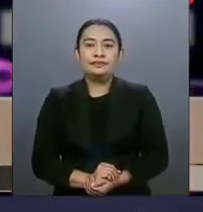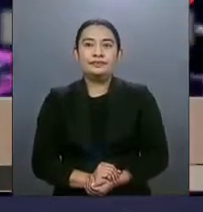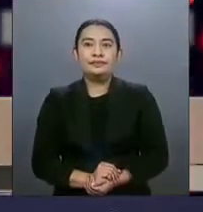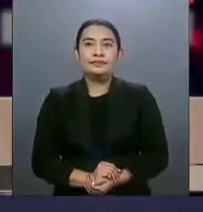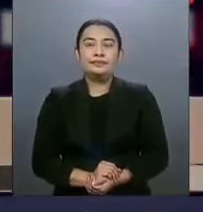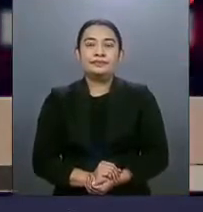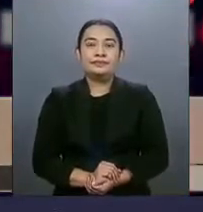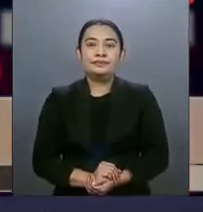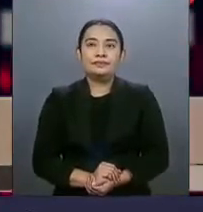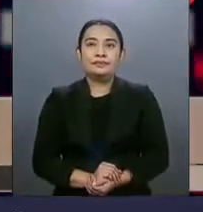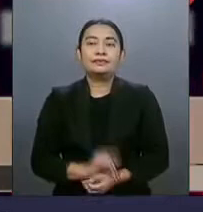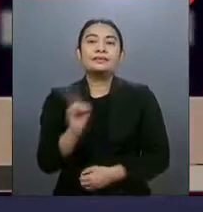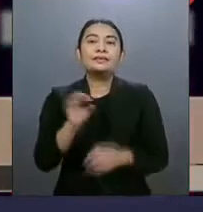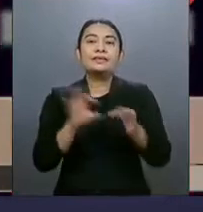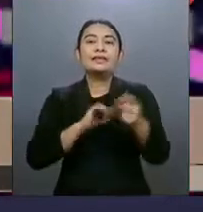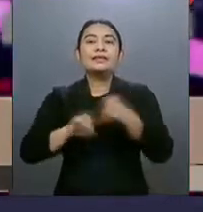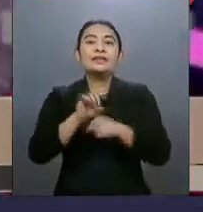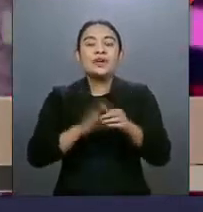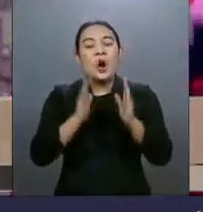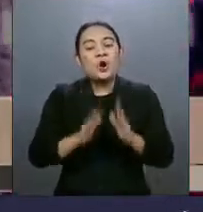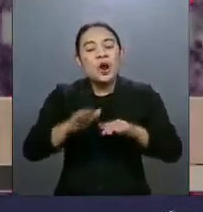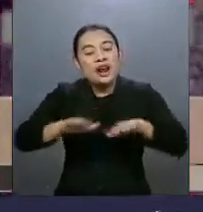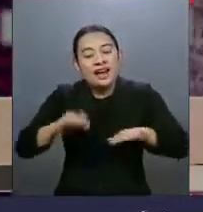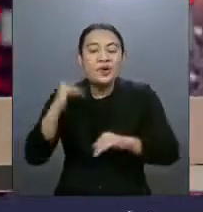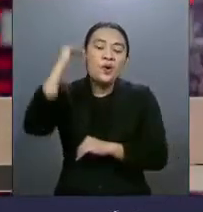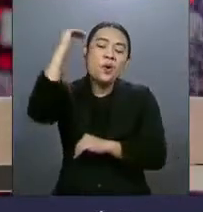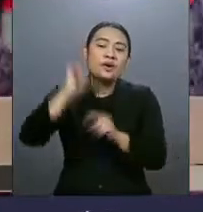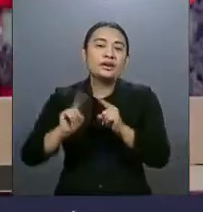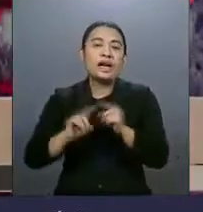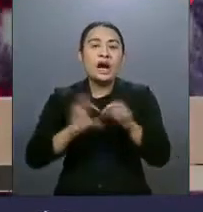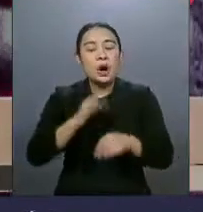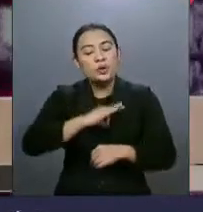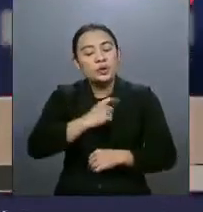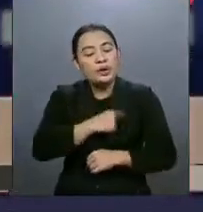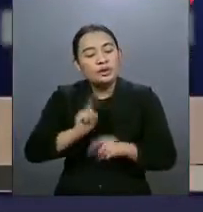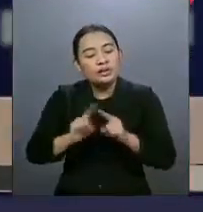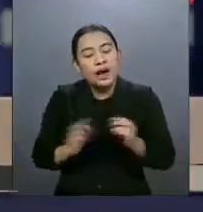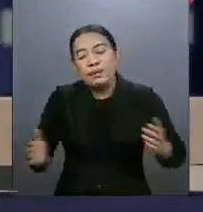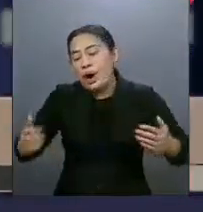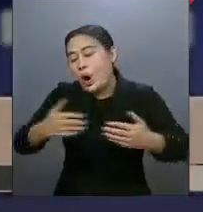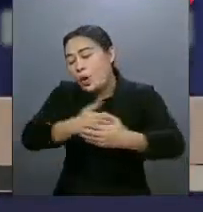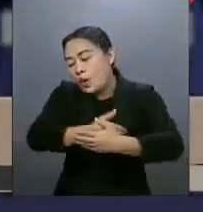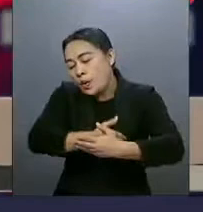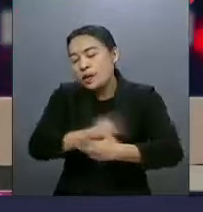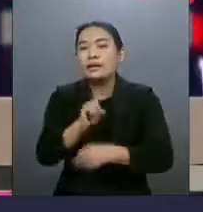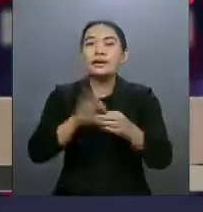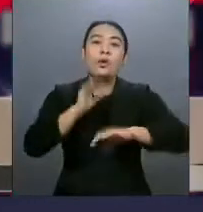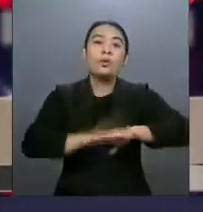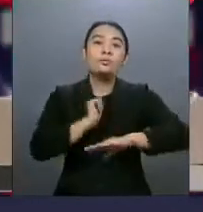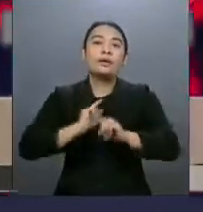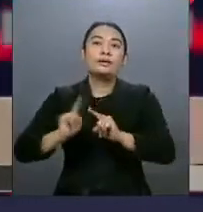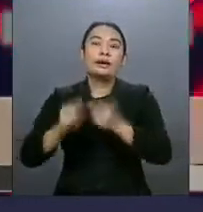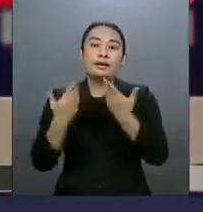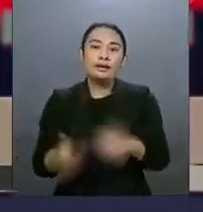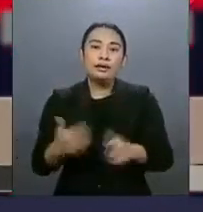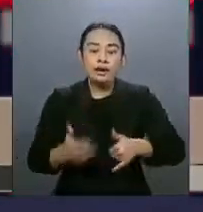เรียกได้ว่าเป็นขวัญใจทั้งสาวเล็กสาวใหญ่ไม่ว่าไปที่ไหนก็ต้องถูกขอกอดนอกจากมีความสามารถหลายด้านก้องสหรัฐสังค